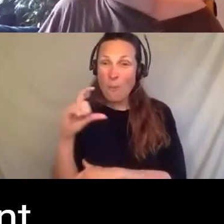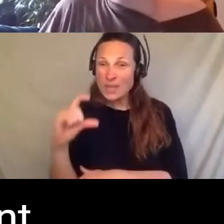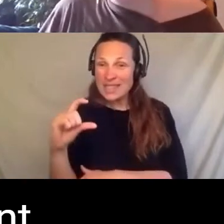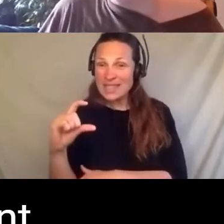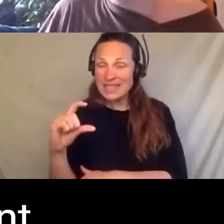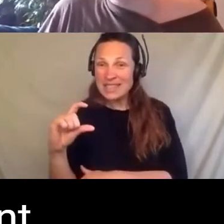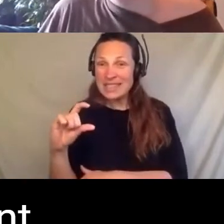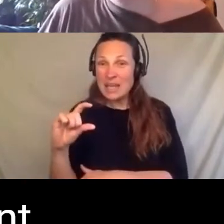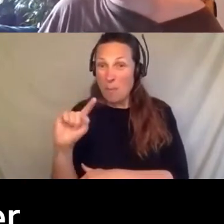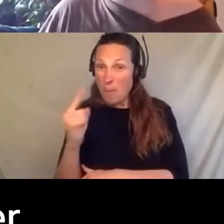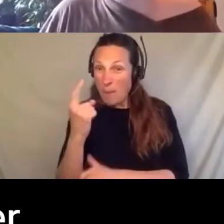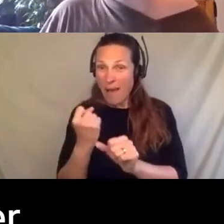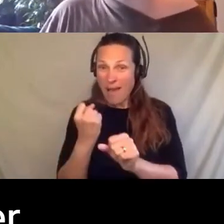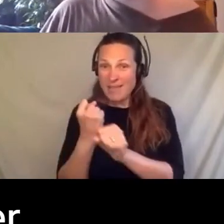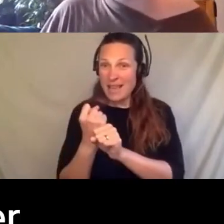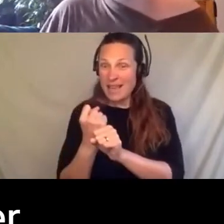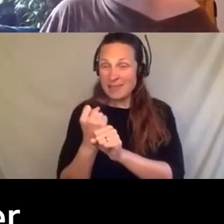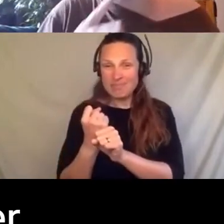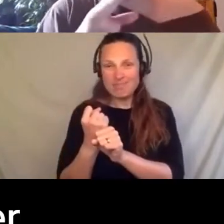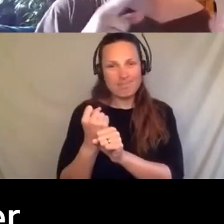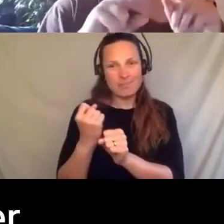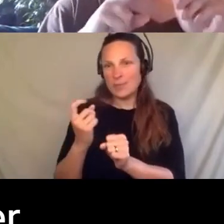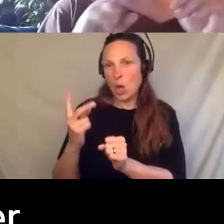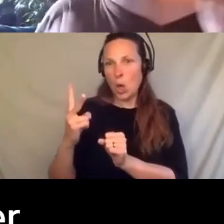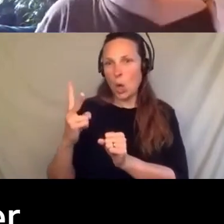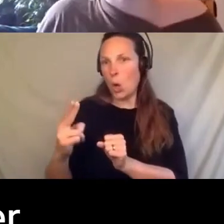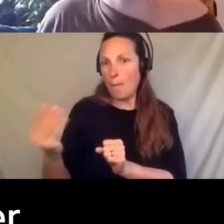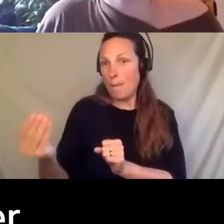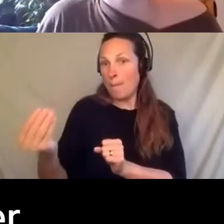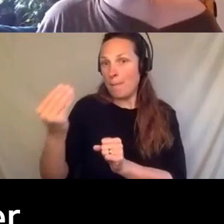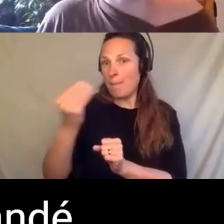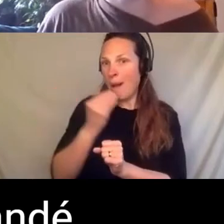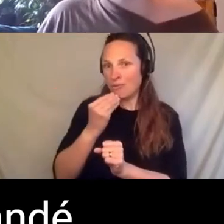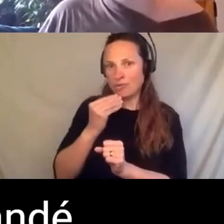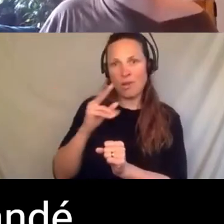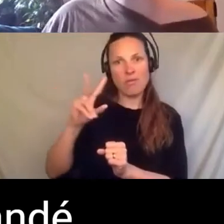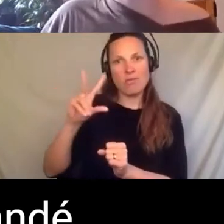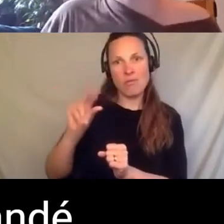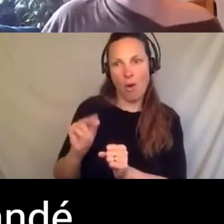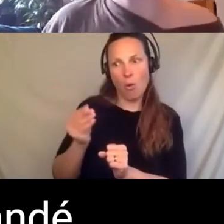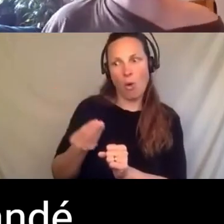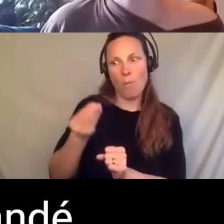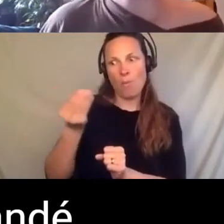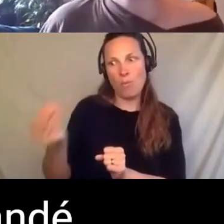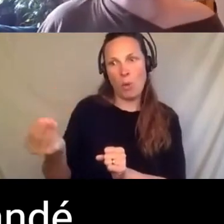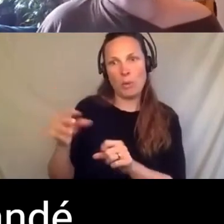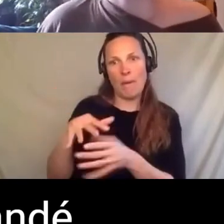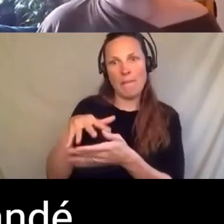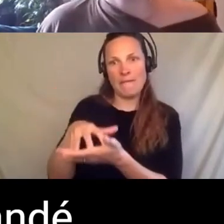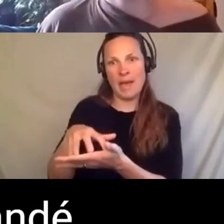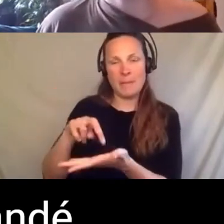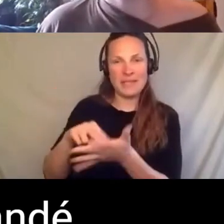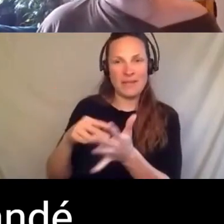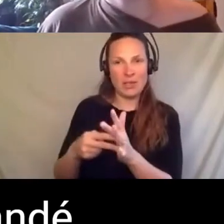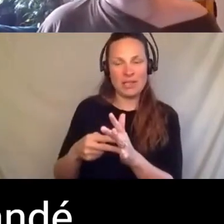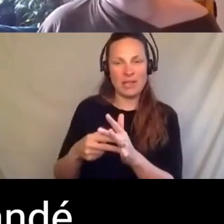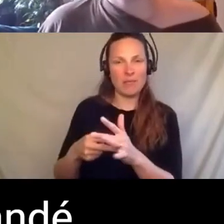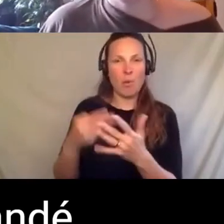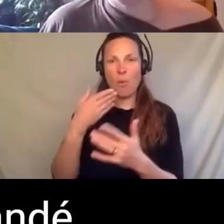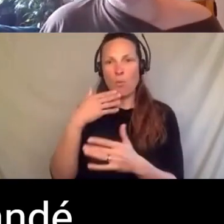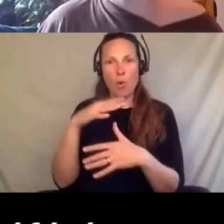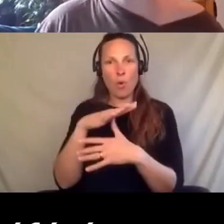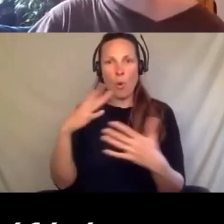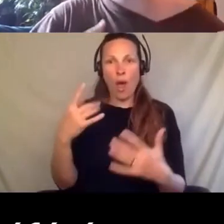quand c'est sa première année, ce n'est pas le temps de lui couper des petits bouts pour le manger. Alors, c'est pour ça que c'est recommandé d'avoir un